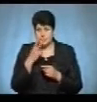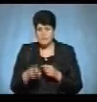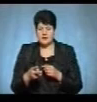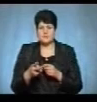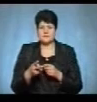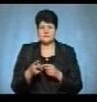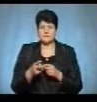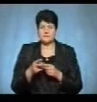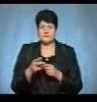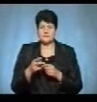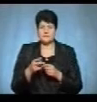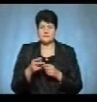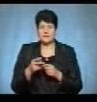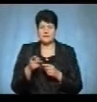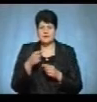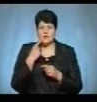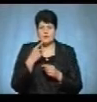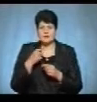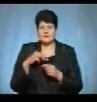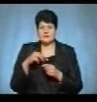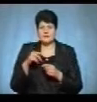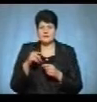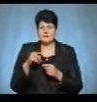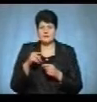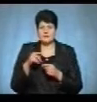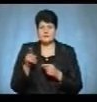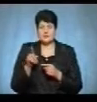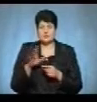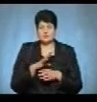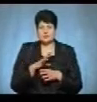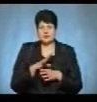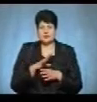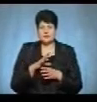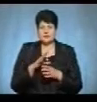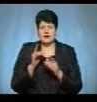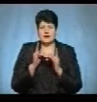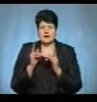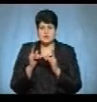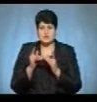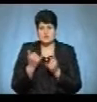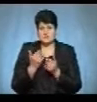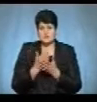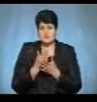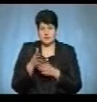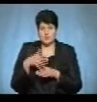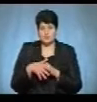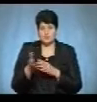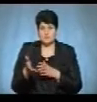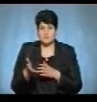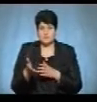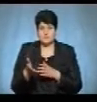хлопці подіставали, порозвішували, були по дворі. І що було? І ліжка. Ну, ліжка там зараз є, я так зрозумів. Це